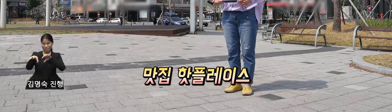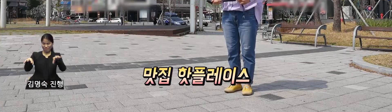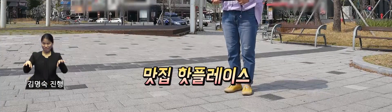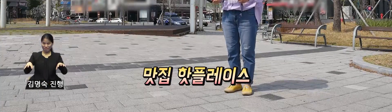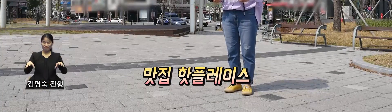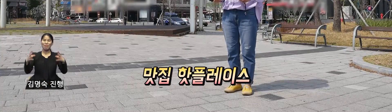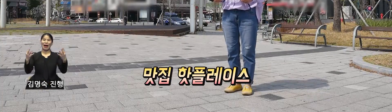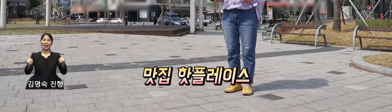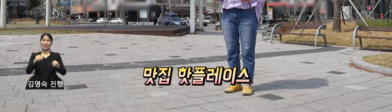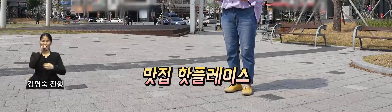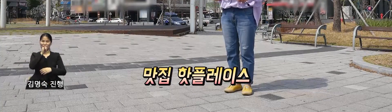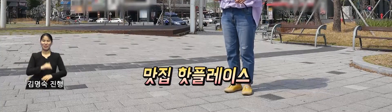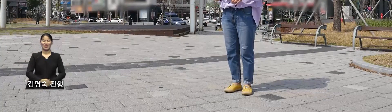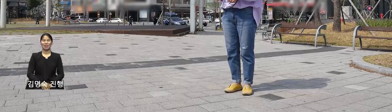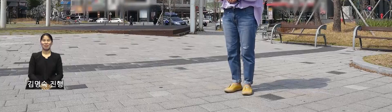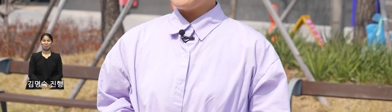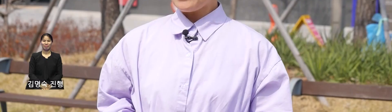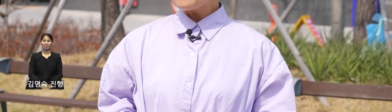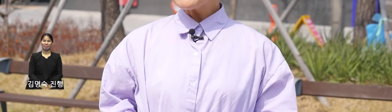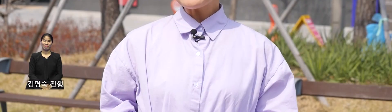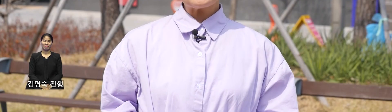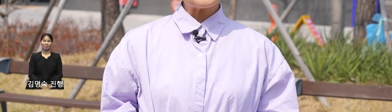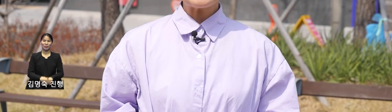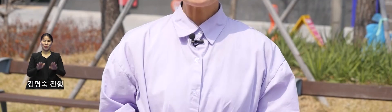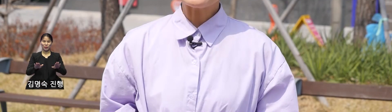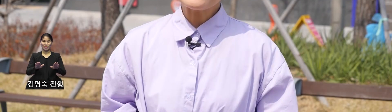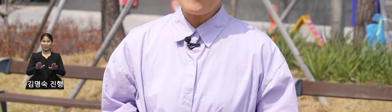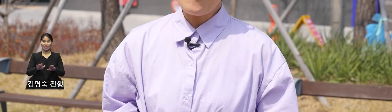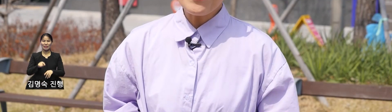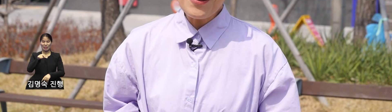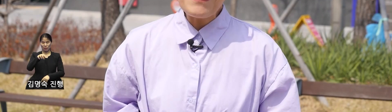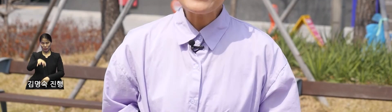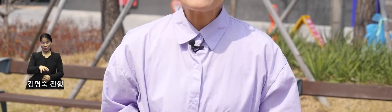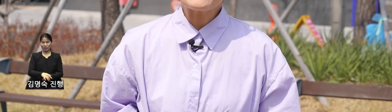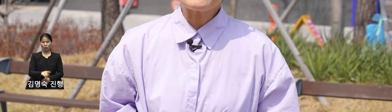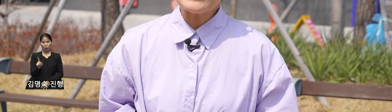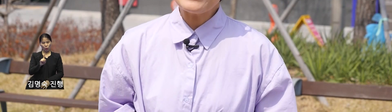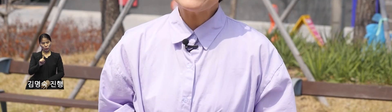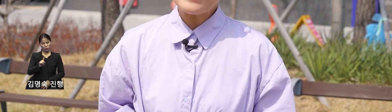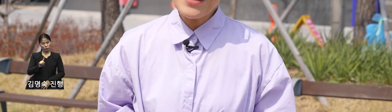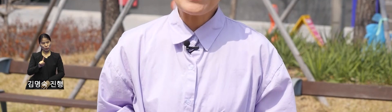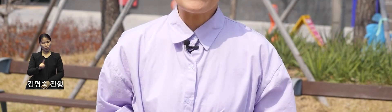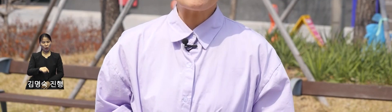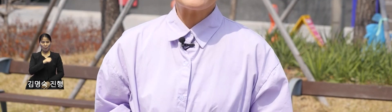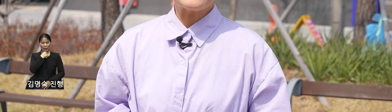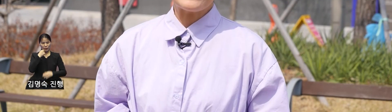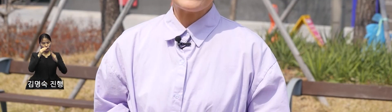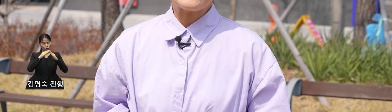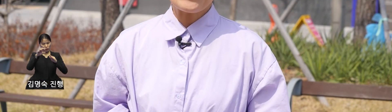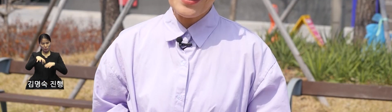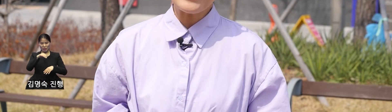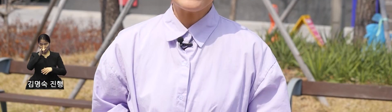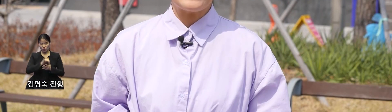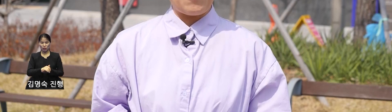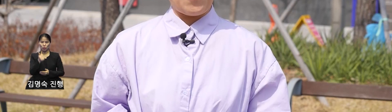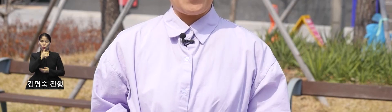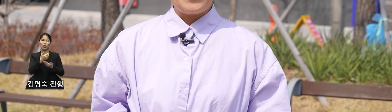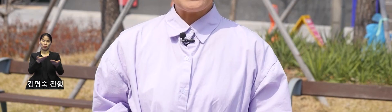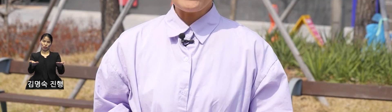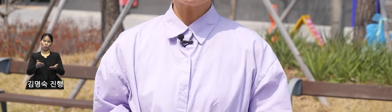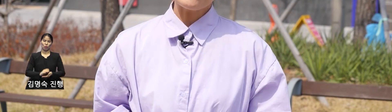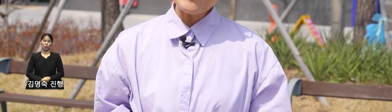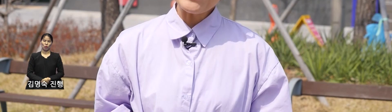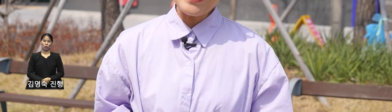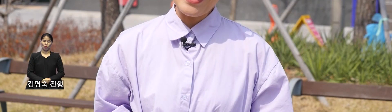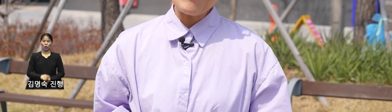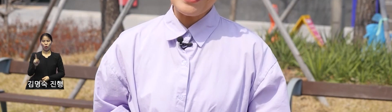핫한 곳들이 참 많이 있는데요. 자, 오늘은 또 이곳에서 어떤 맛집을 우리 시청자 여러분들에게 소개해드리고